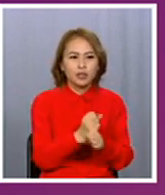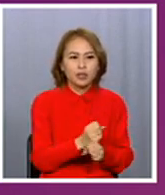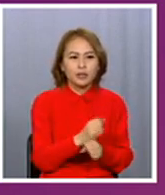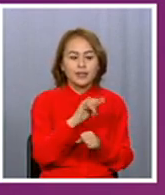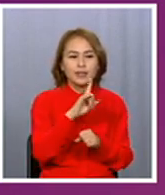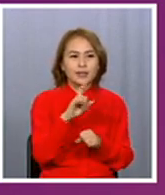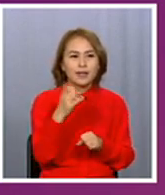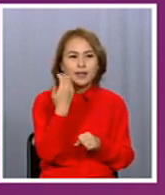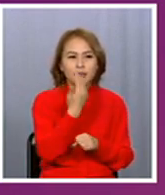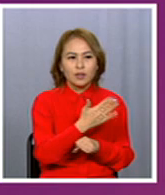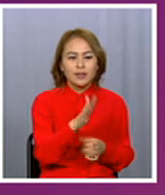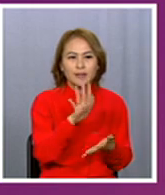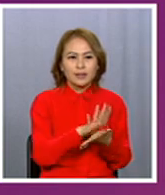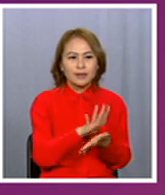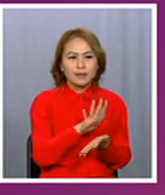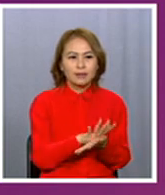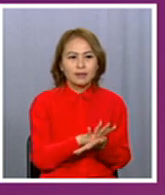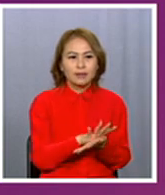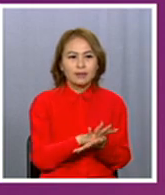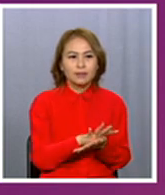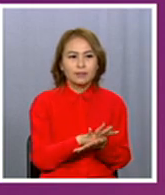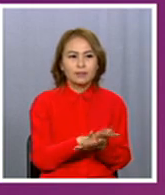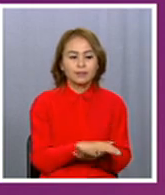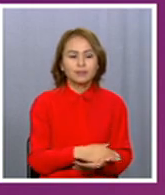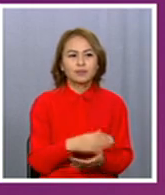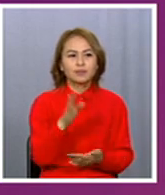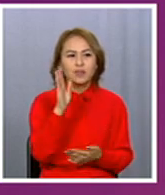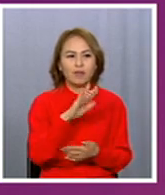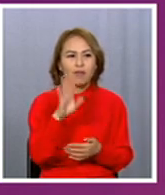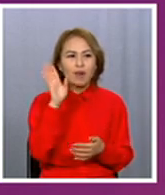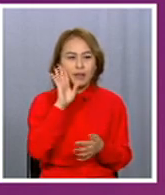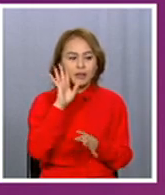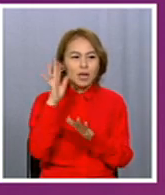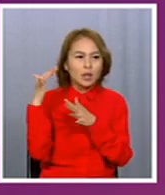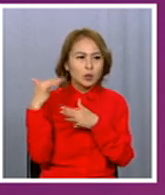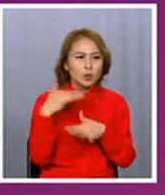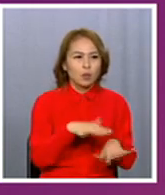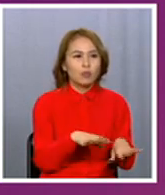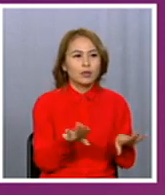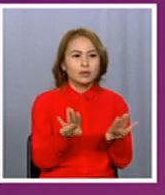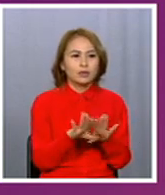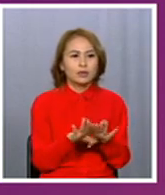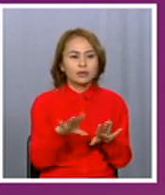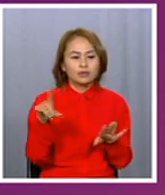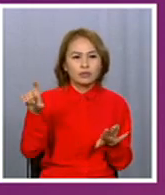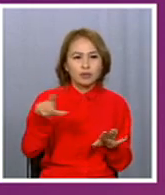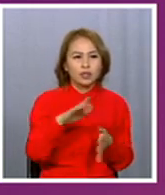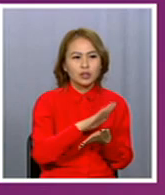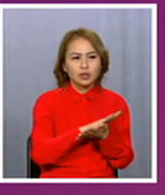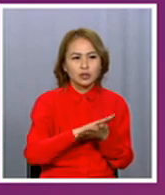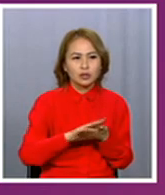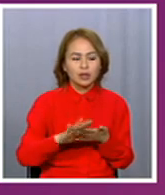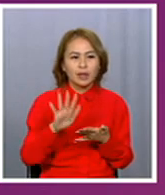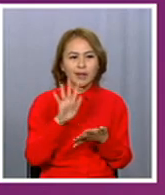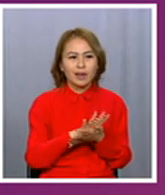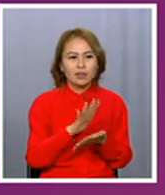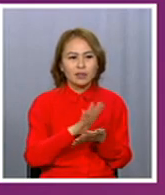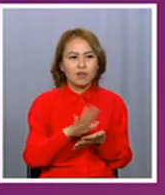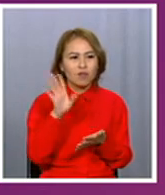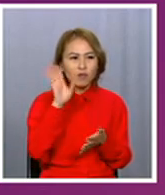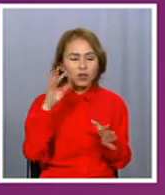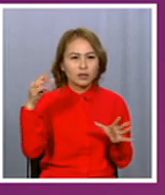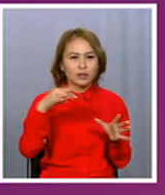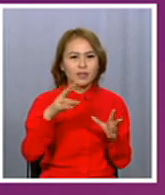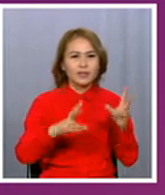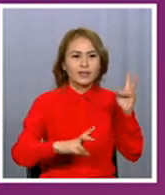ее загрязнения. В водоемы сливаются сточные воды, то есть грязные воды с